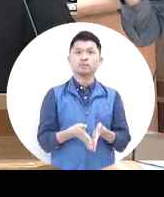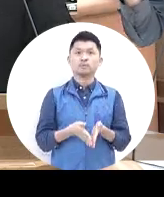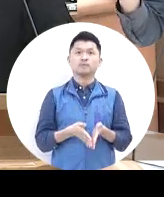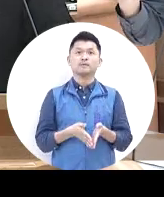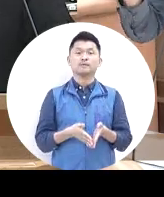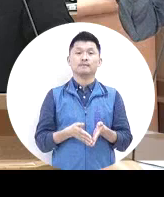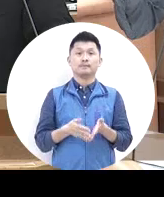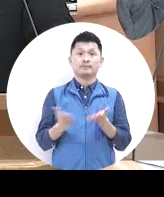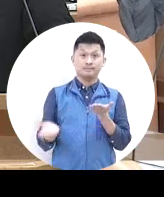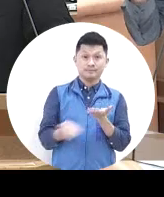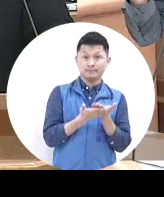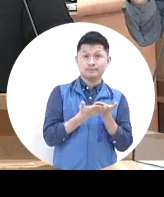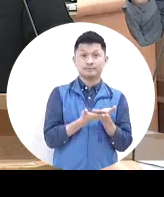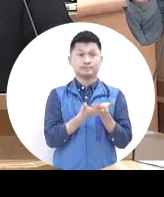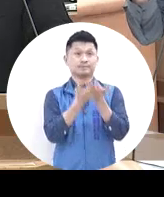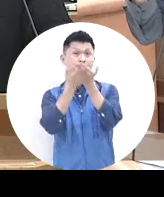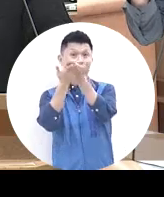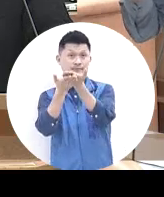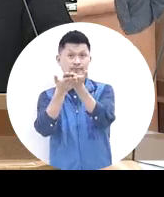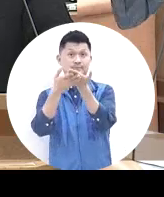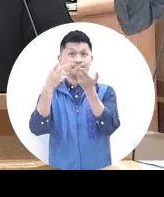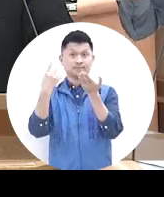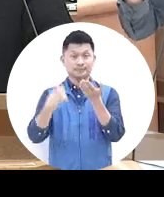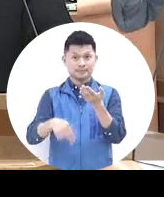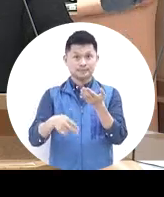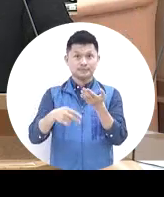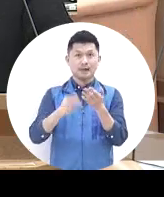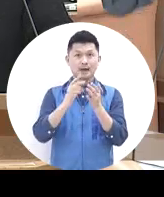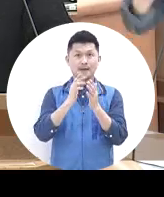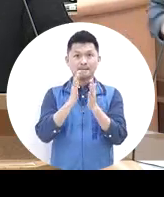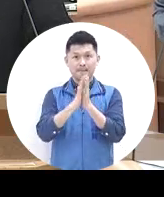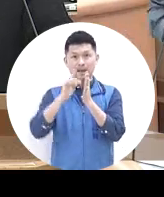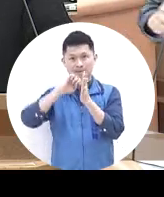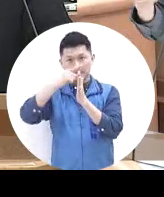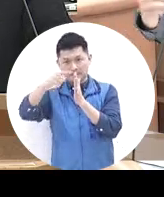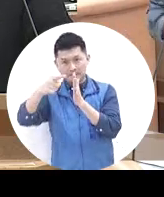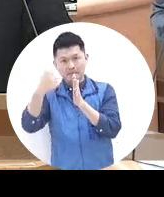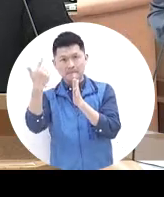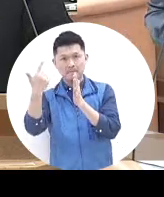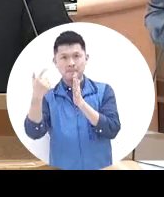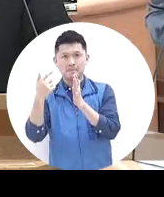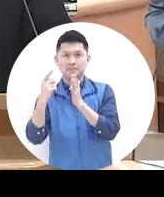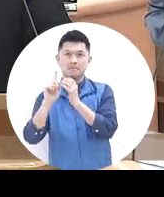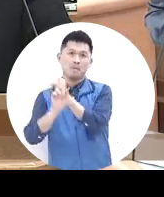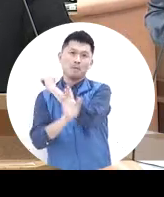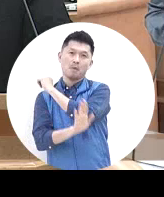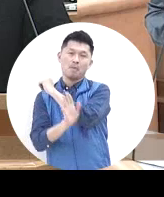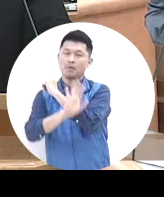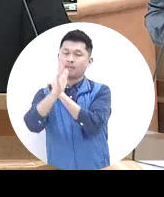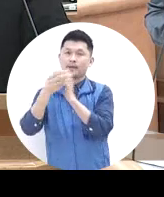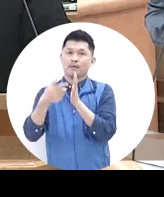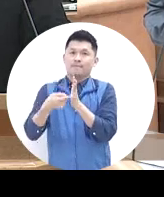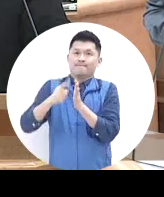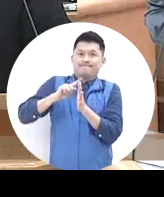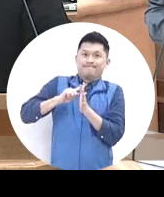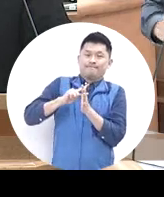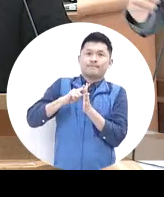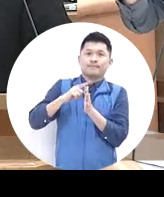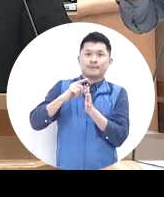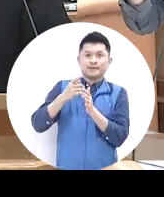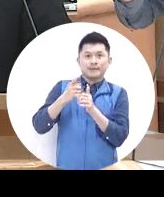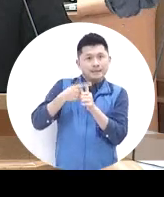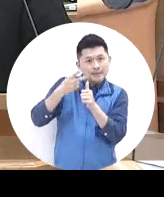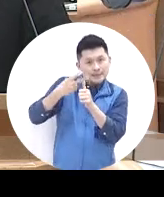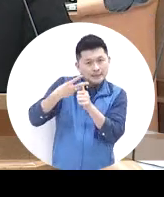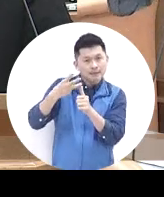上去，然后我们的这个前瞻计划的排列顺序可以把它排前一点，这样比较有机会去争取到预算。我相信